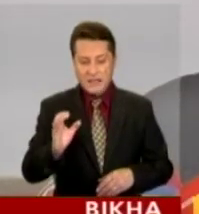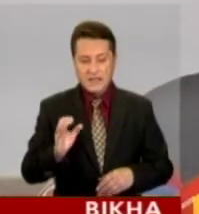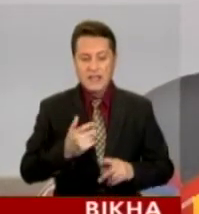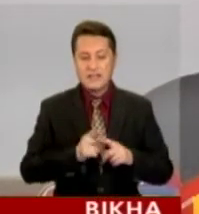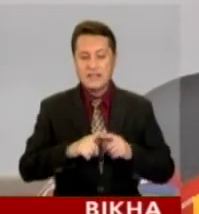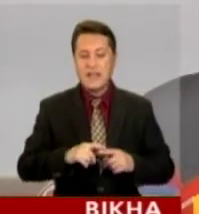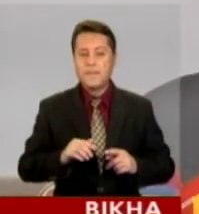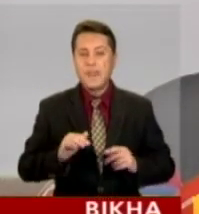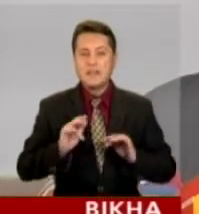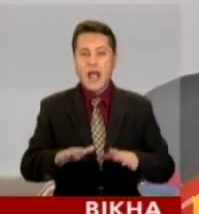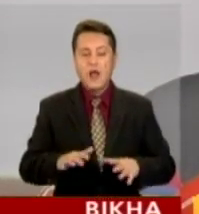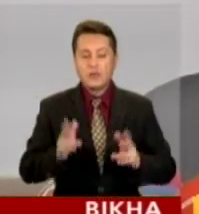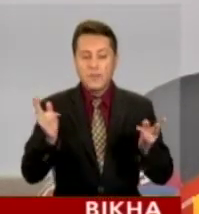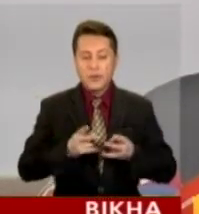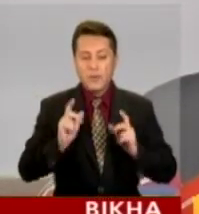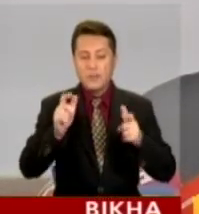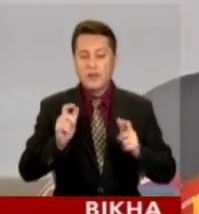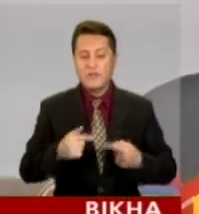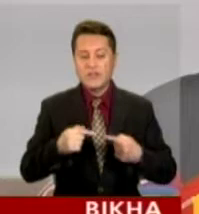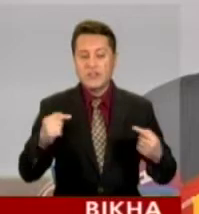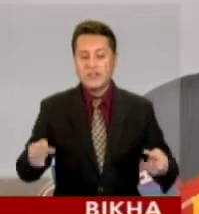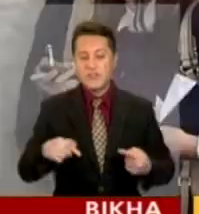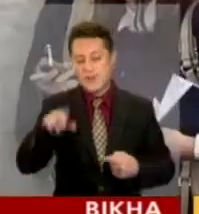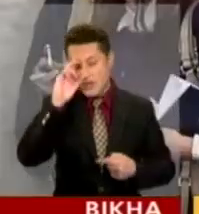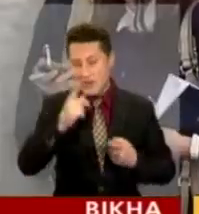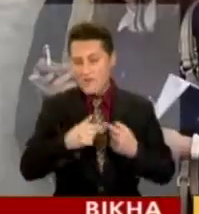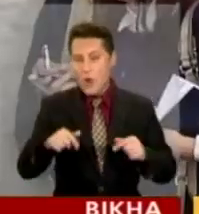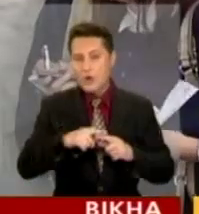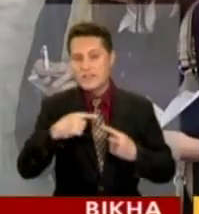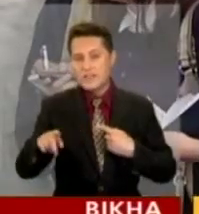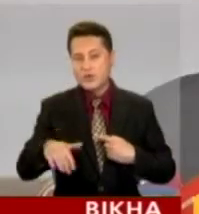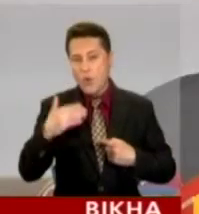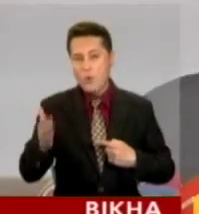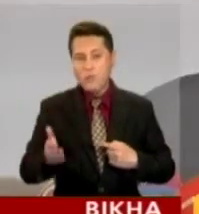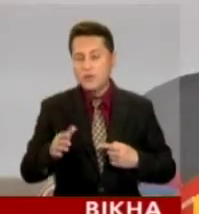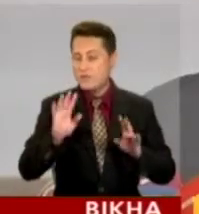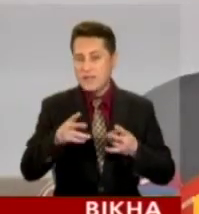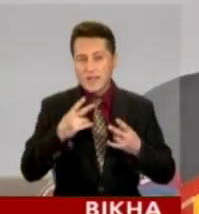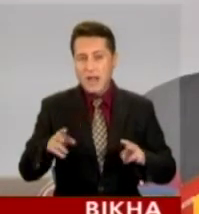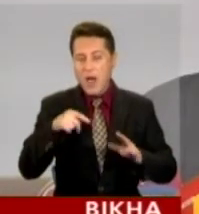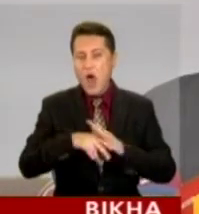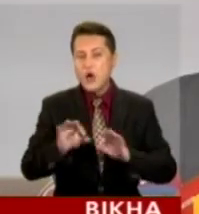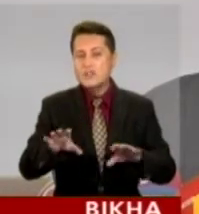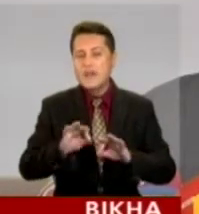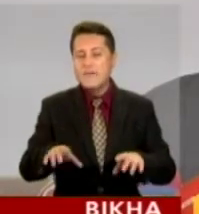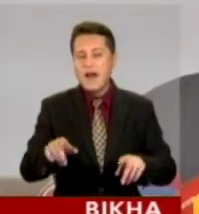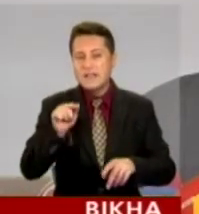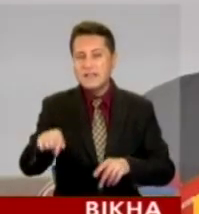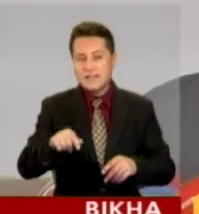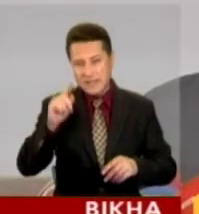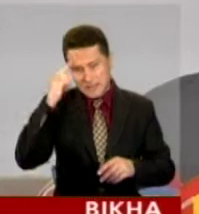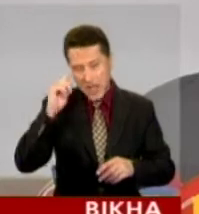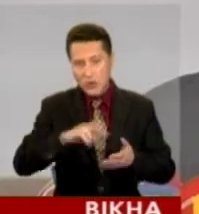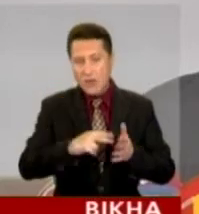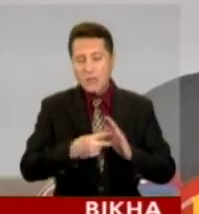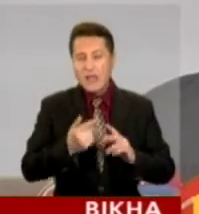погодження з іншими державними органами а з іншого боку буде недоречним розкривати всі ті задуми і всі ті плани які